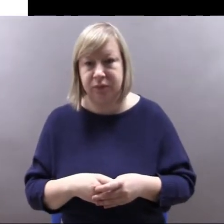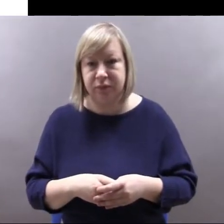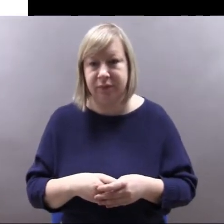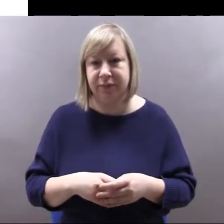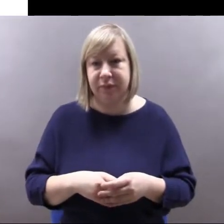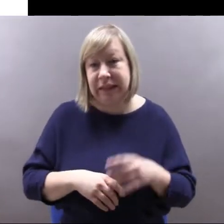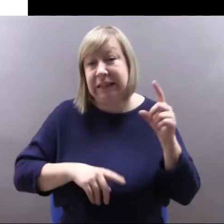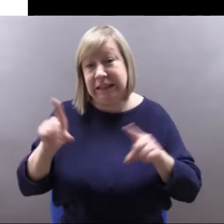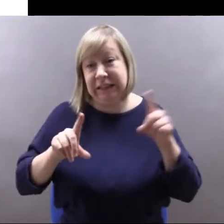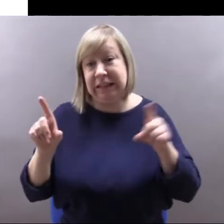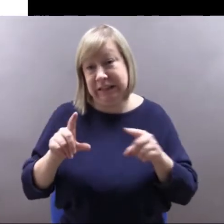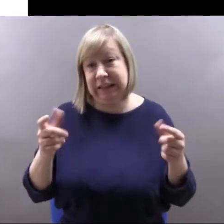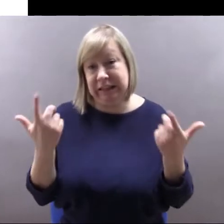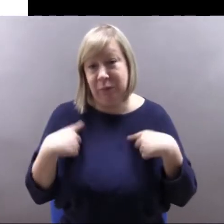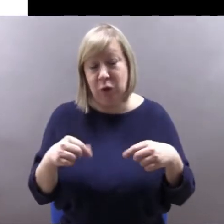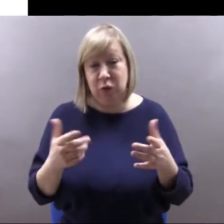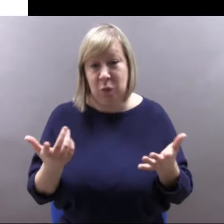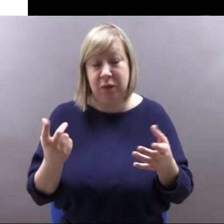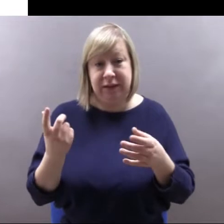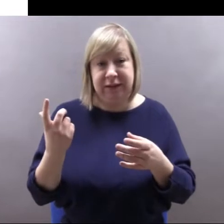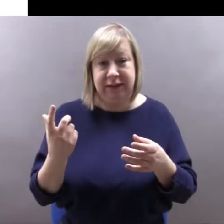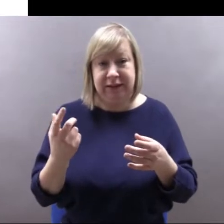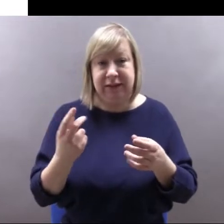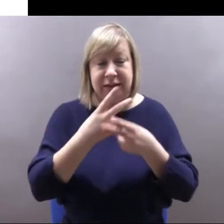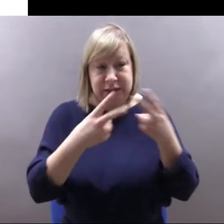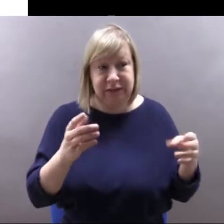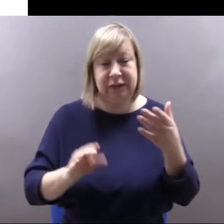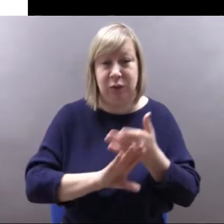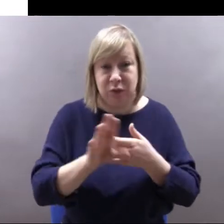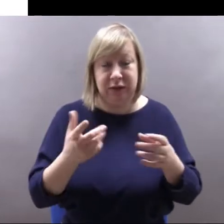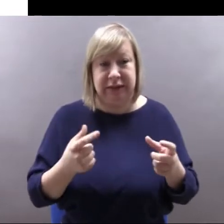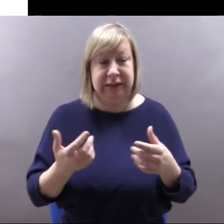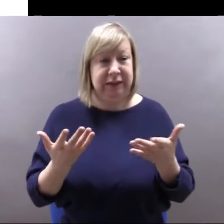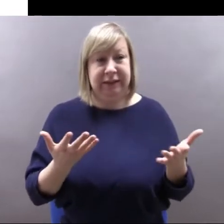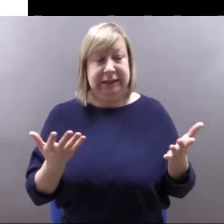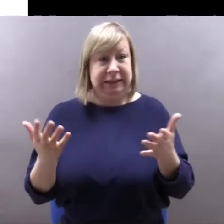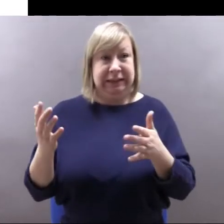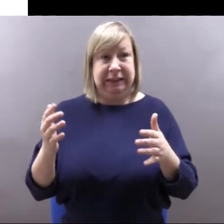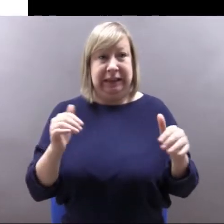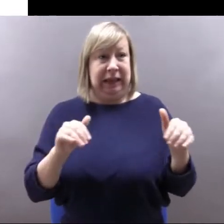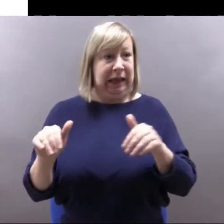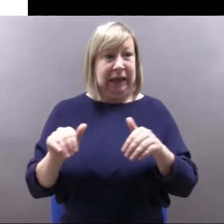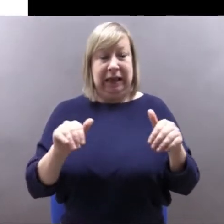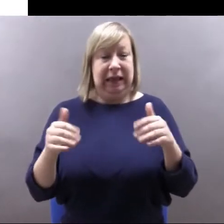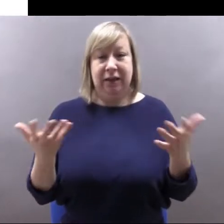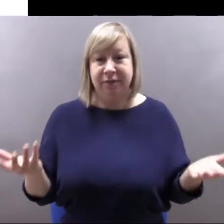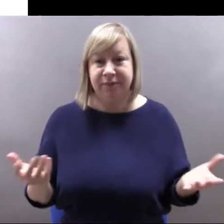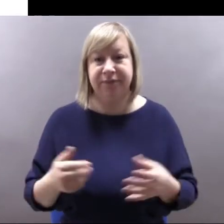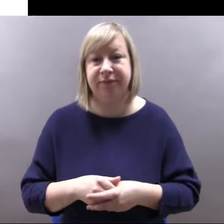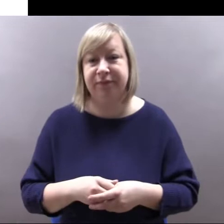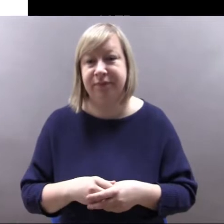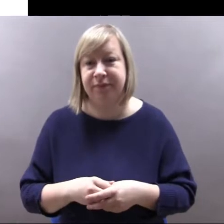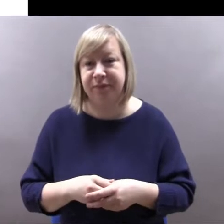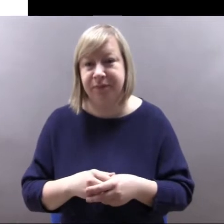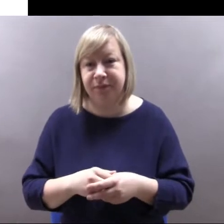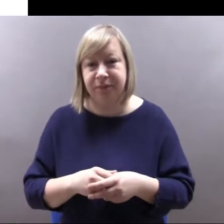dobry z tymi wyzwaniami wcale nie było proste, bo tak jak powiedziałam, dla osób,